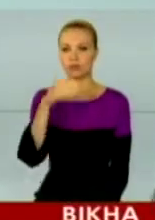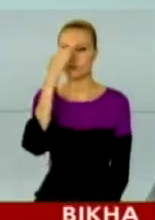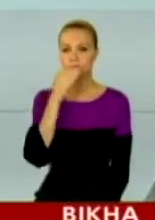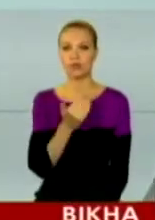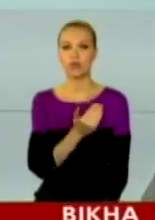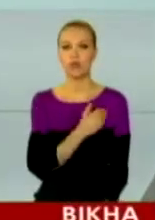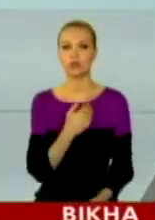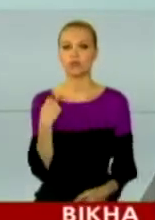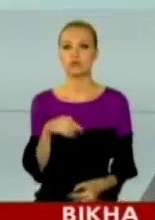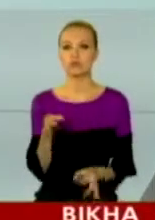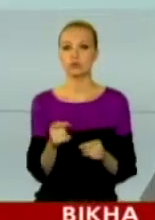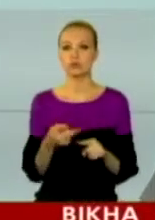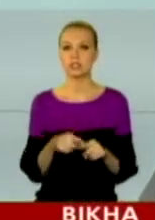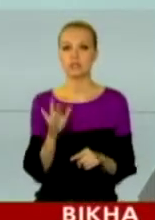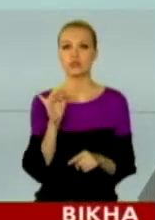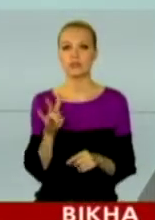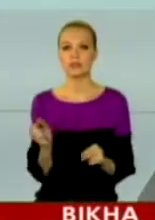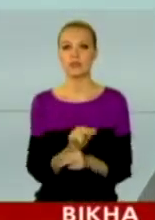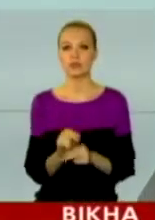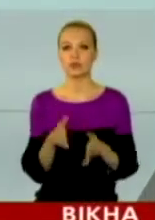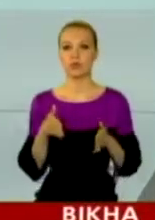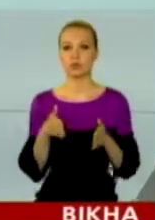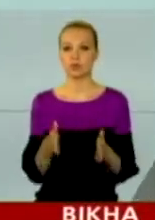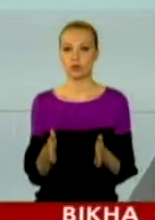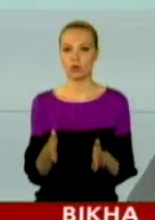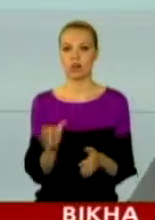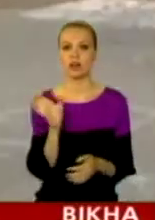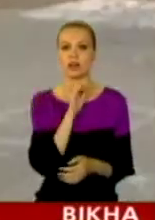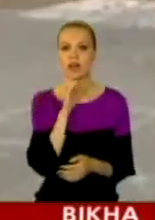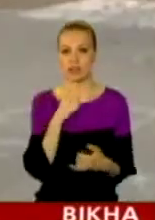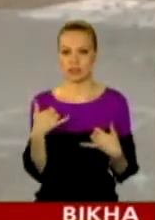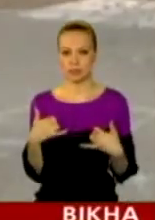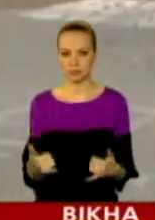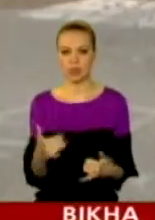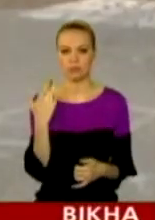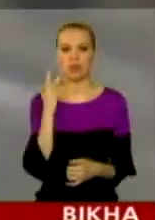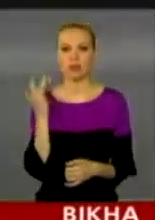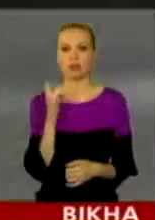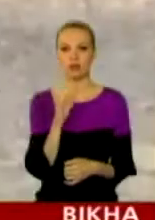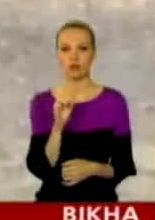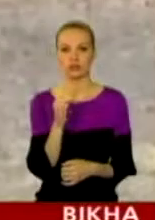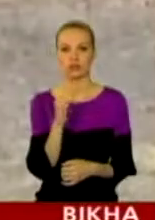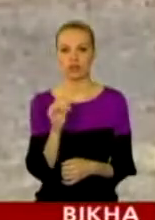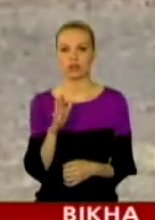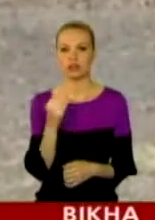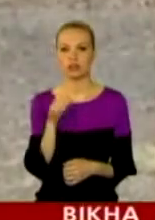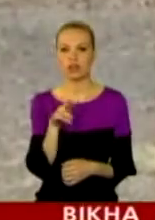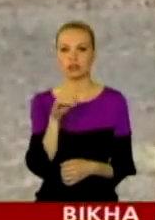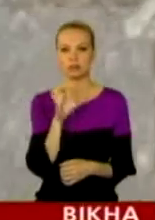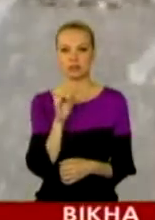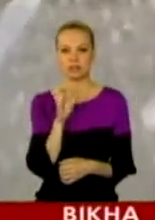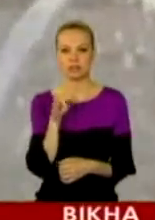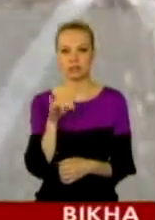Чолов'ягу хочуть засудити за те, що він ремонтував дороги краденим асфальтом. Американця Рона Чейна у штаті